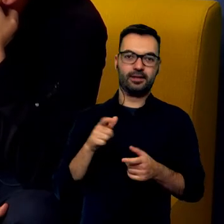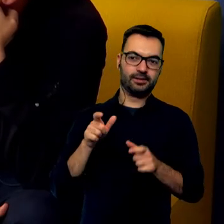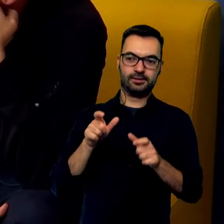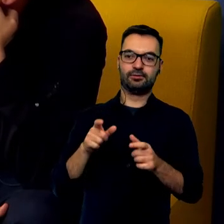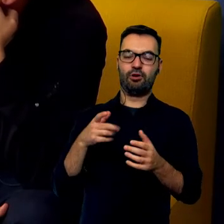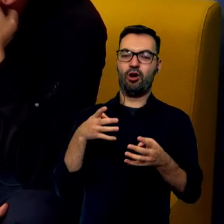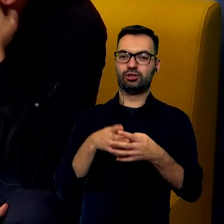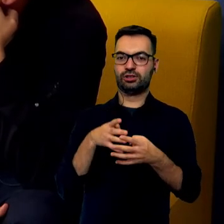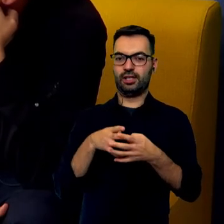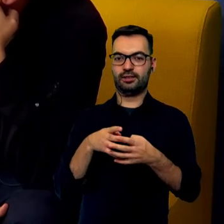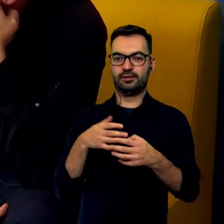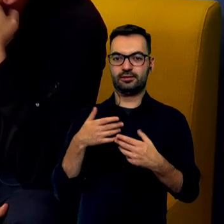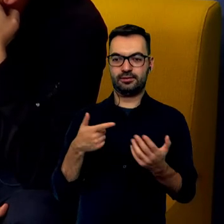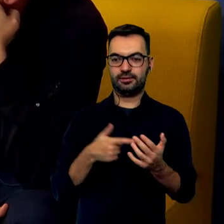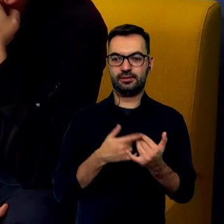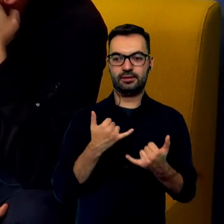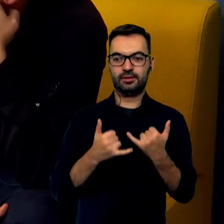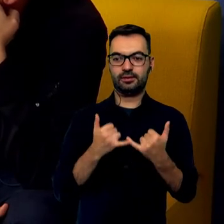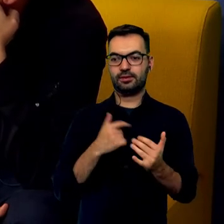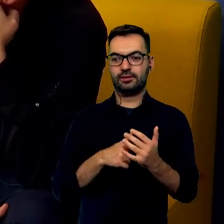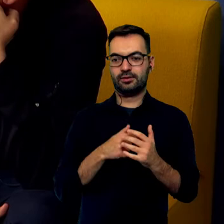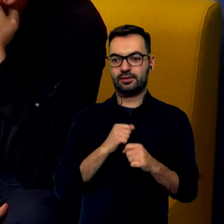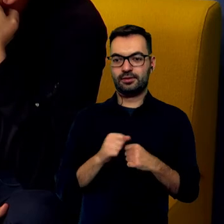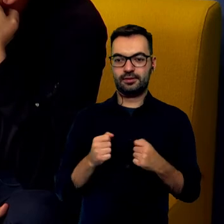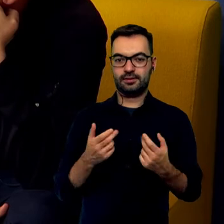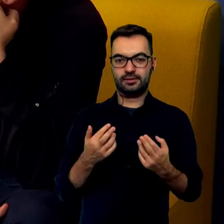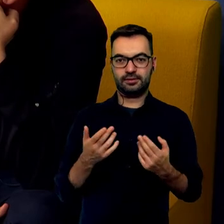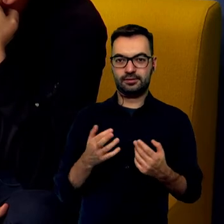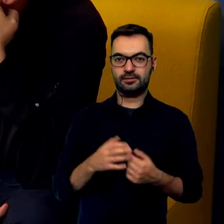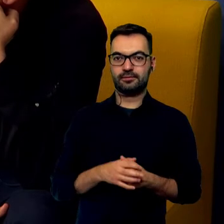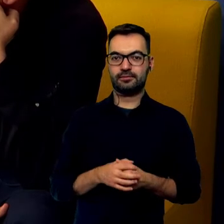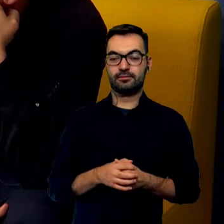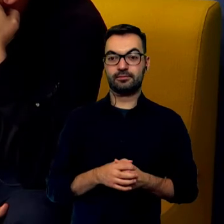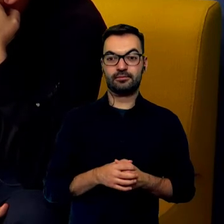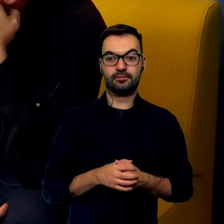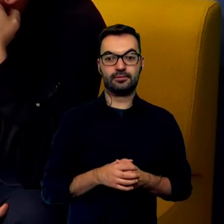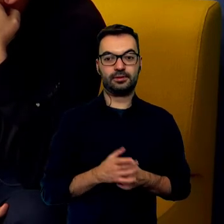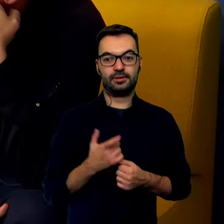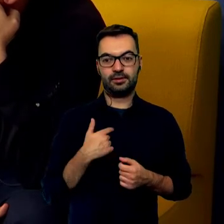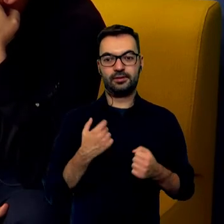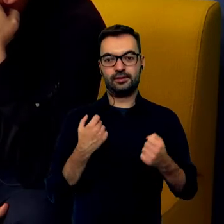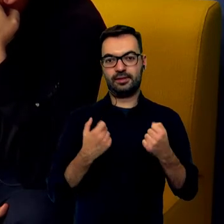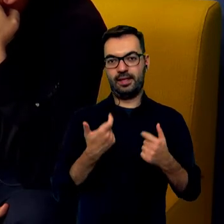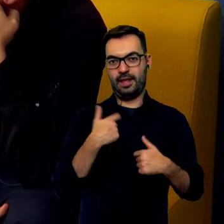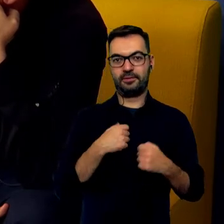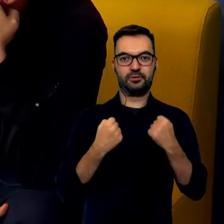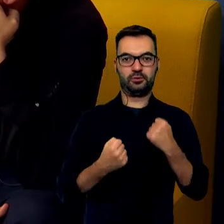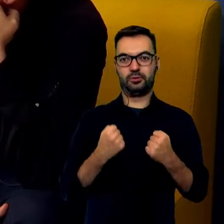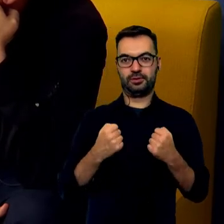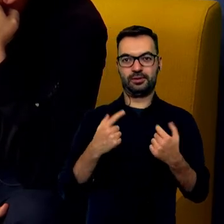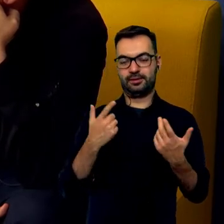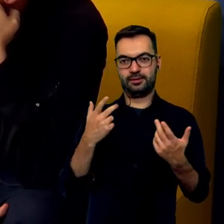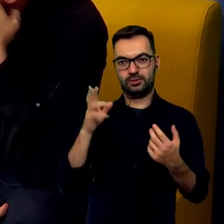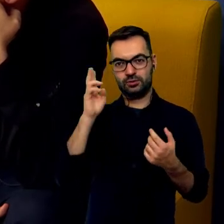ich oceniać w czymś, co jest tak naprawdę nie, dla mnie samemu trudnego do ubrania